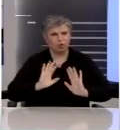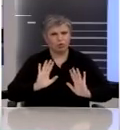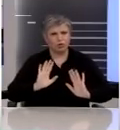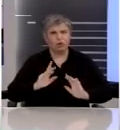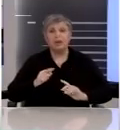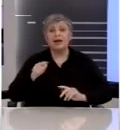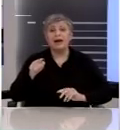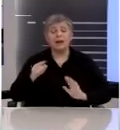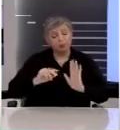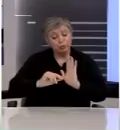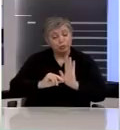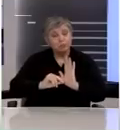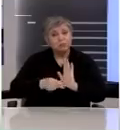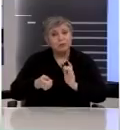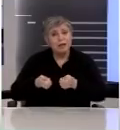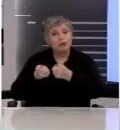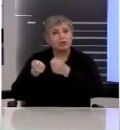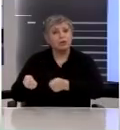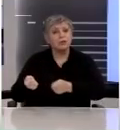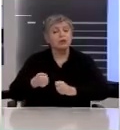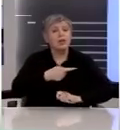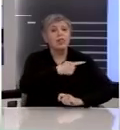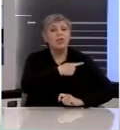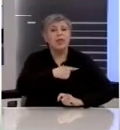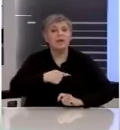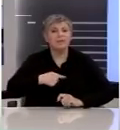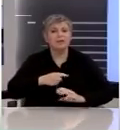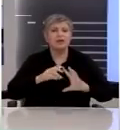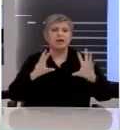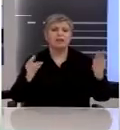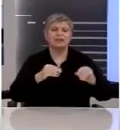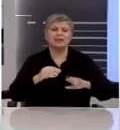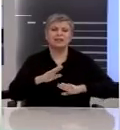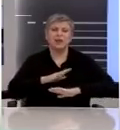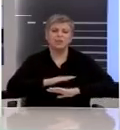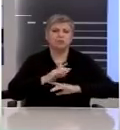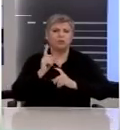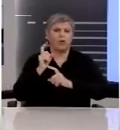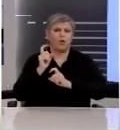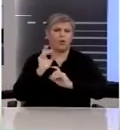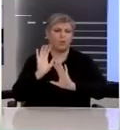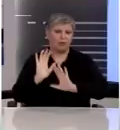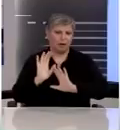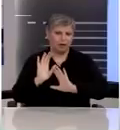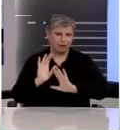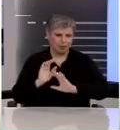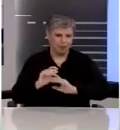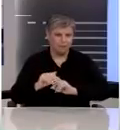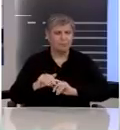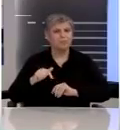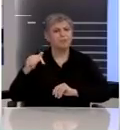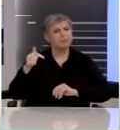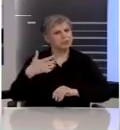Εξοπλισμών του Υπουργείου Άμυνας της Σαουδικής Αραβίας. Η ελληνική πλευρά ως όφιλε